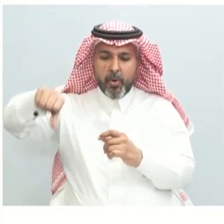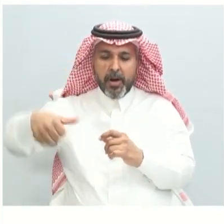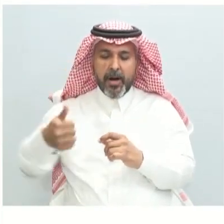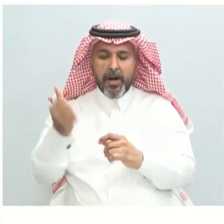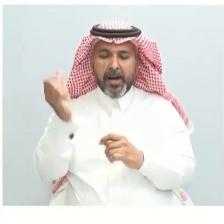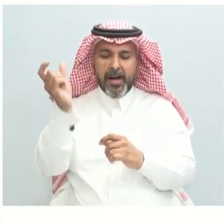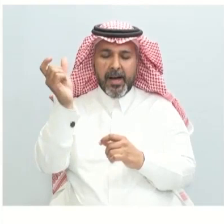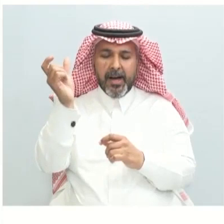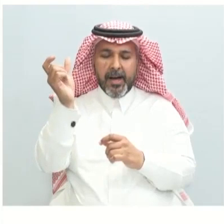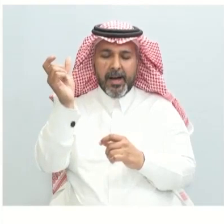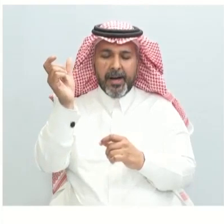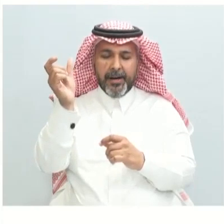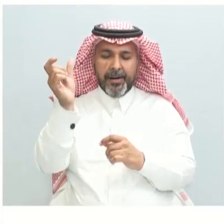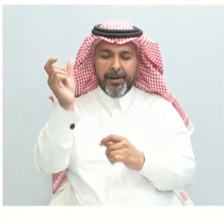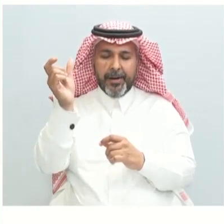للوطن